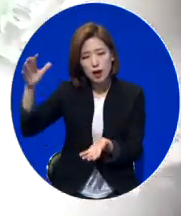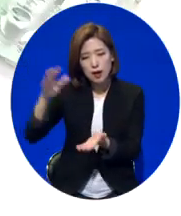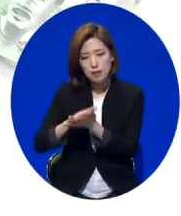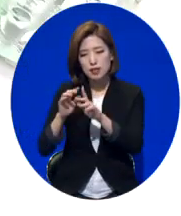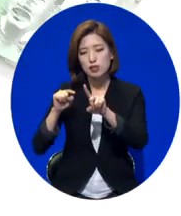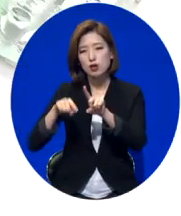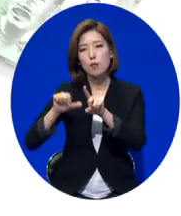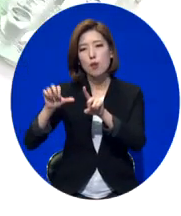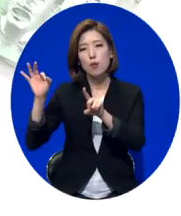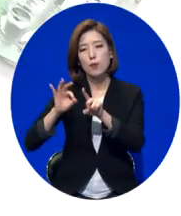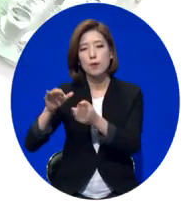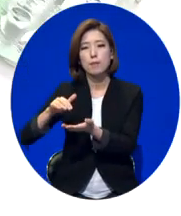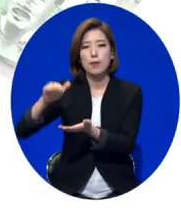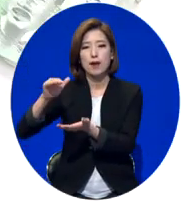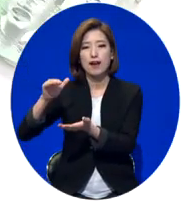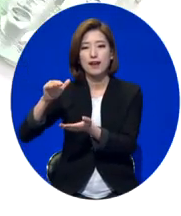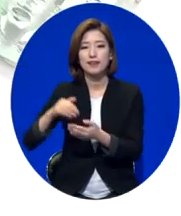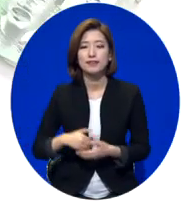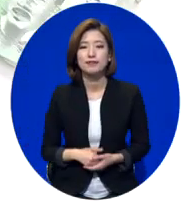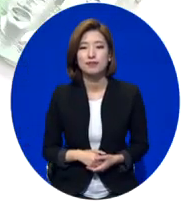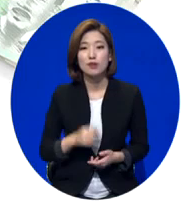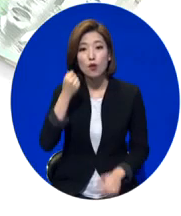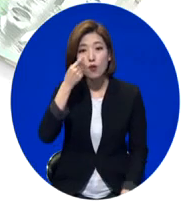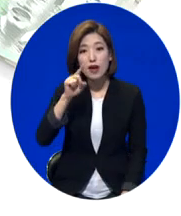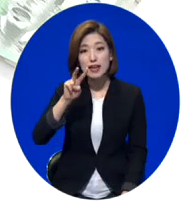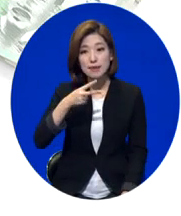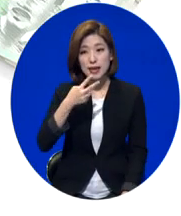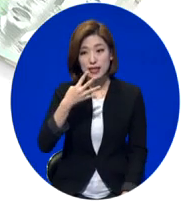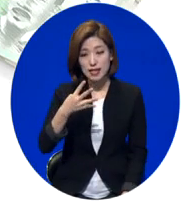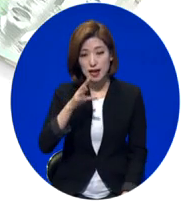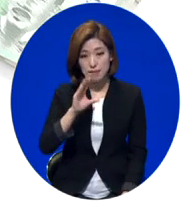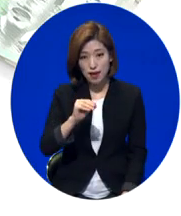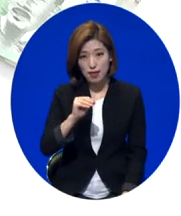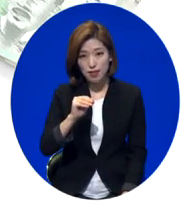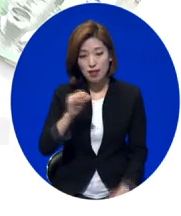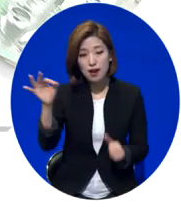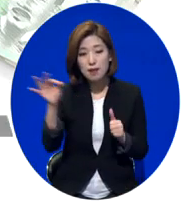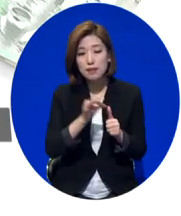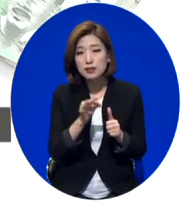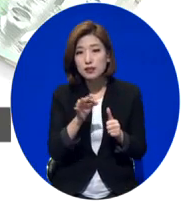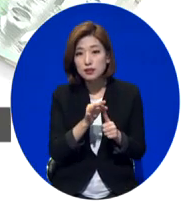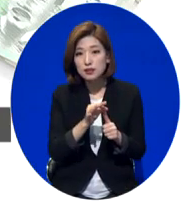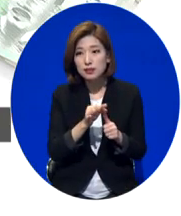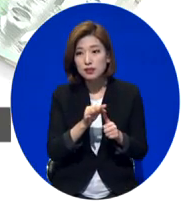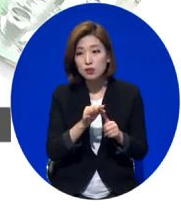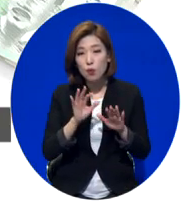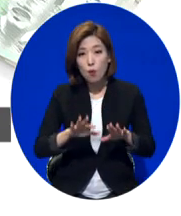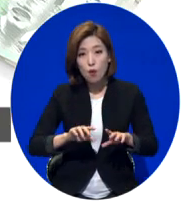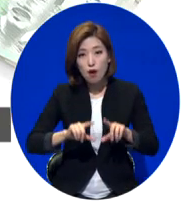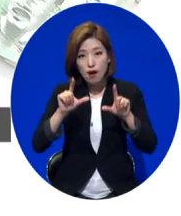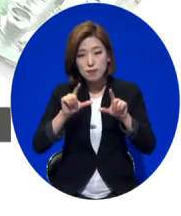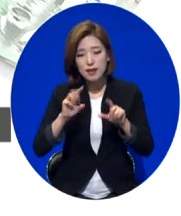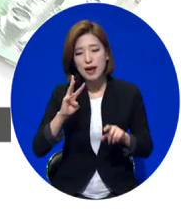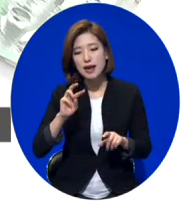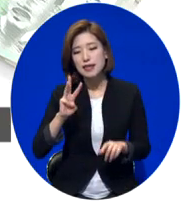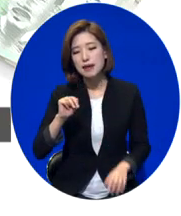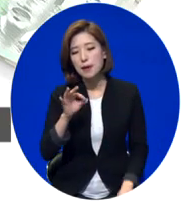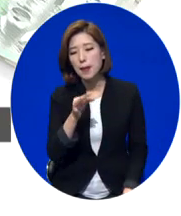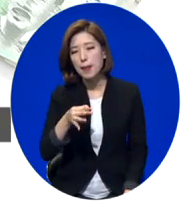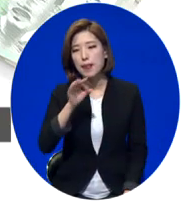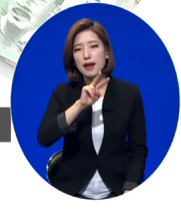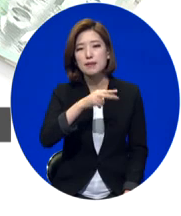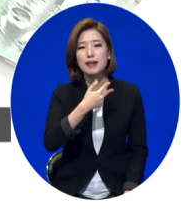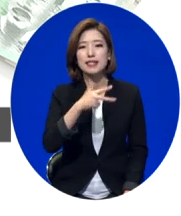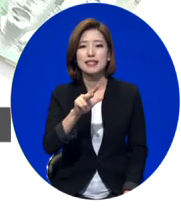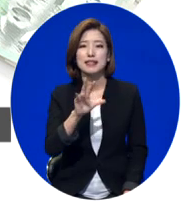지난 9월 기준 월 203 원 가량을 받는 최고액 수령자 는 이달부터 3만원이 오르니 1,070,000 원 정도를